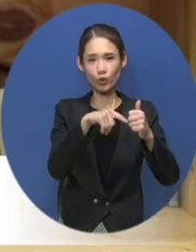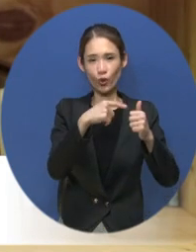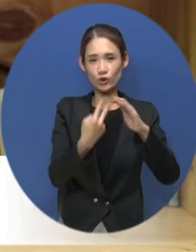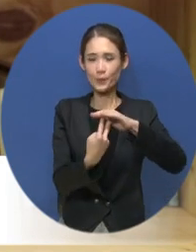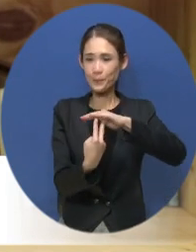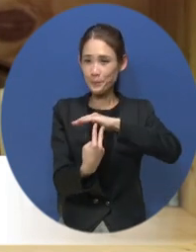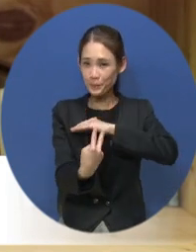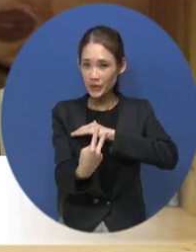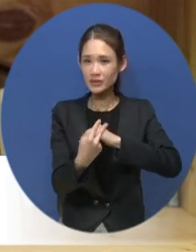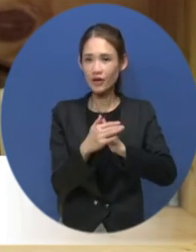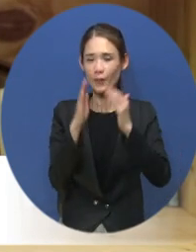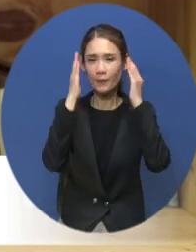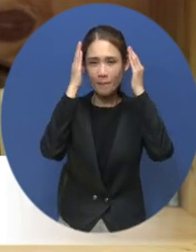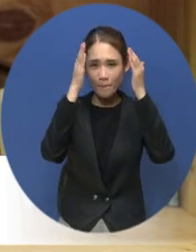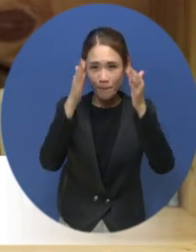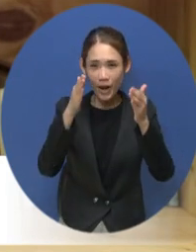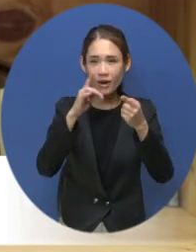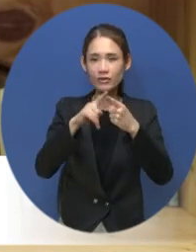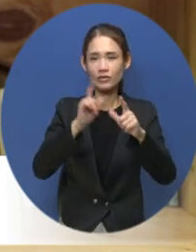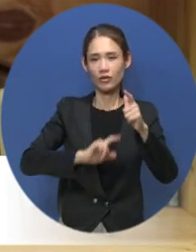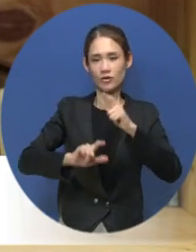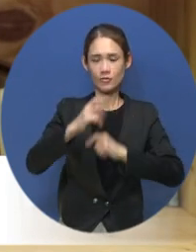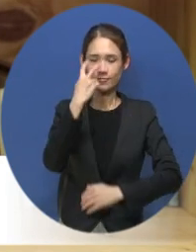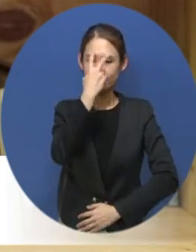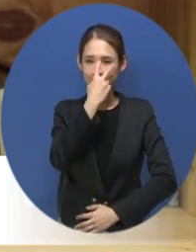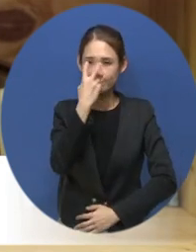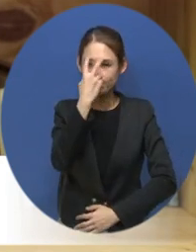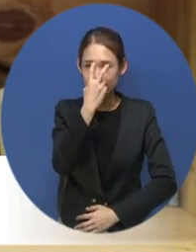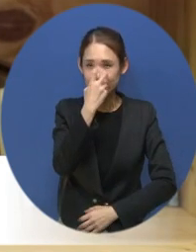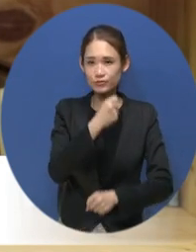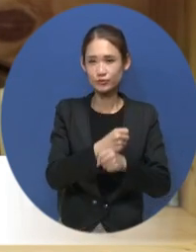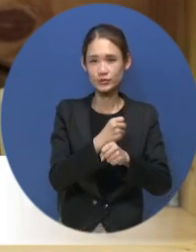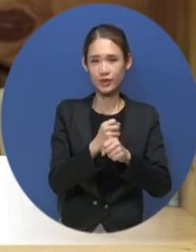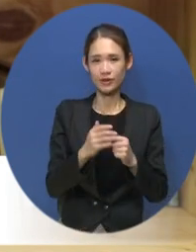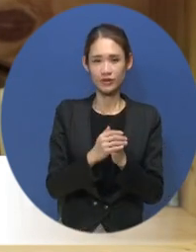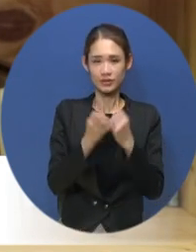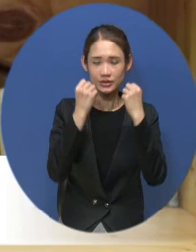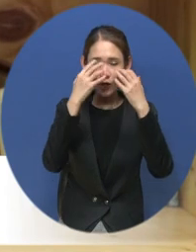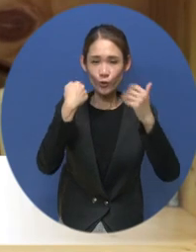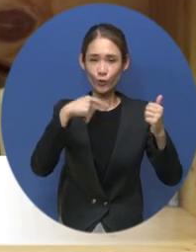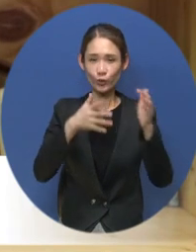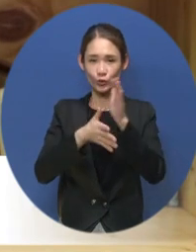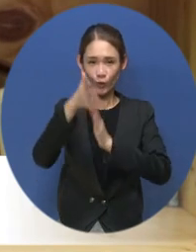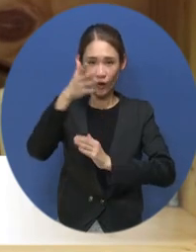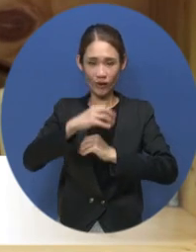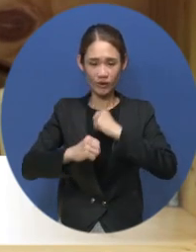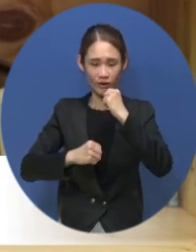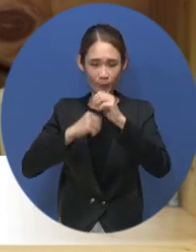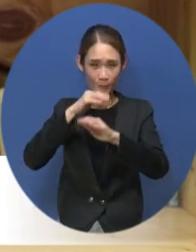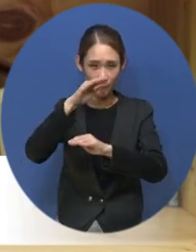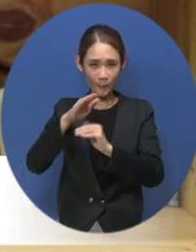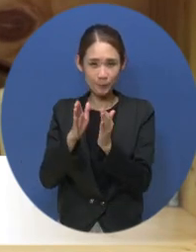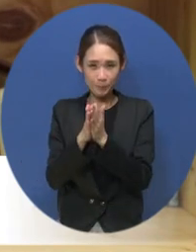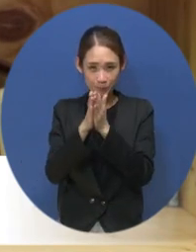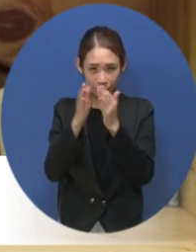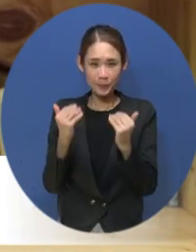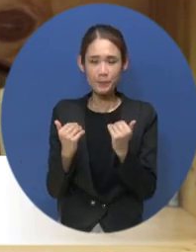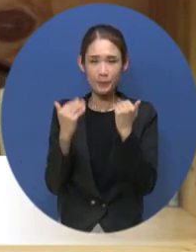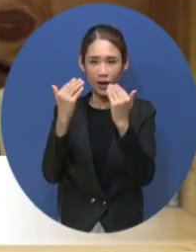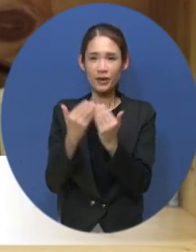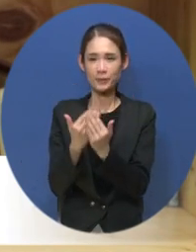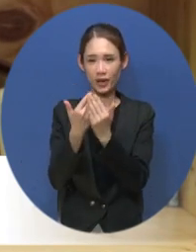비전과 방향성을 다시 한번 점검해보고 새로운 교육도시로서 발돋움하기 위해서